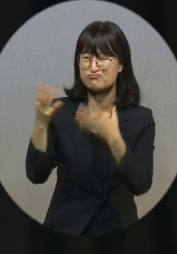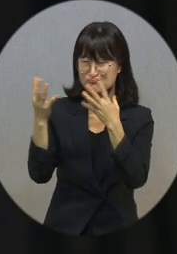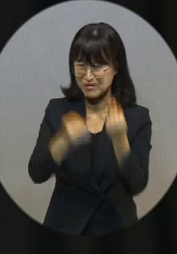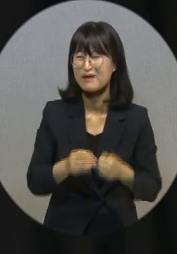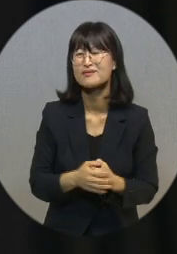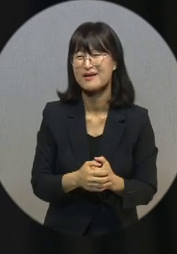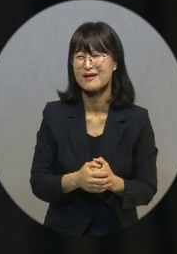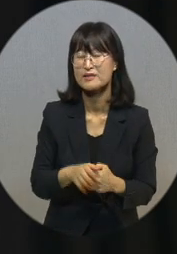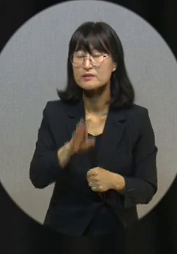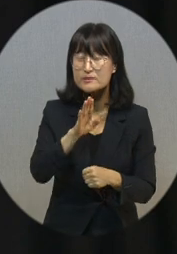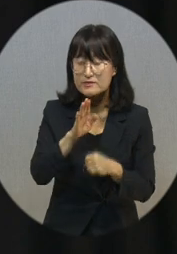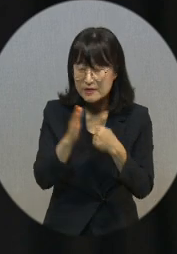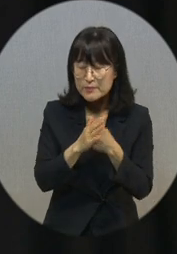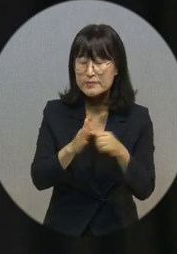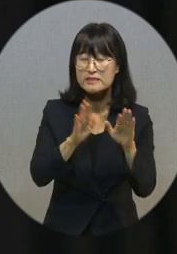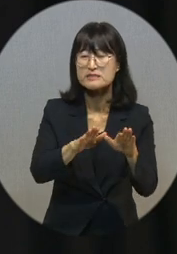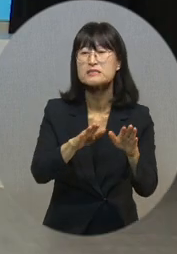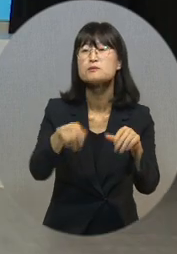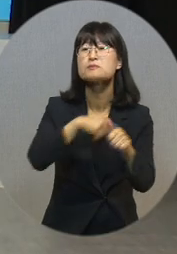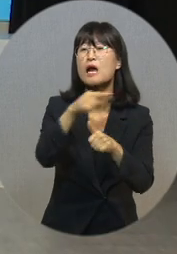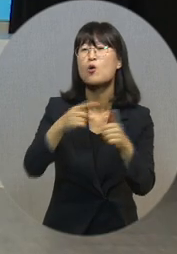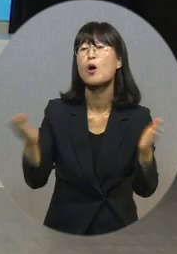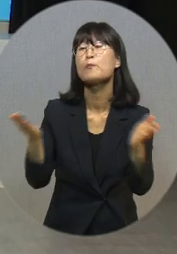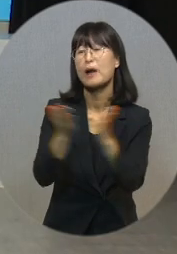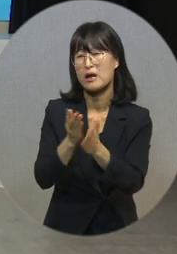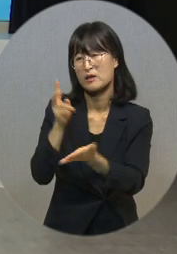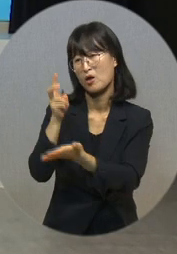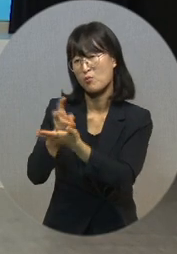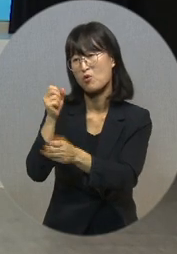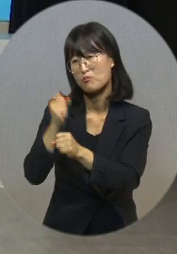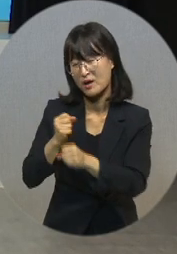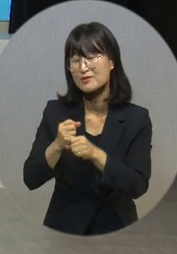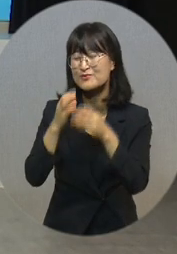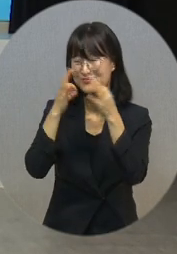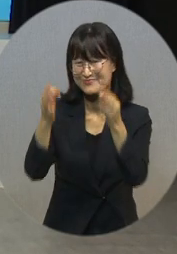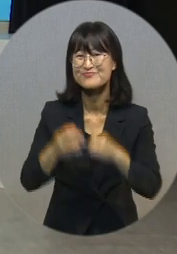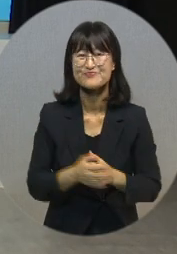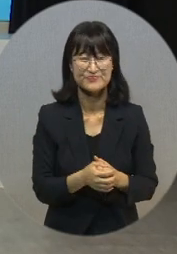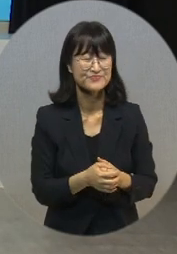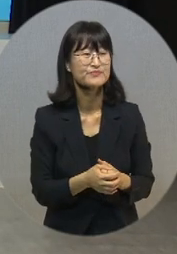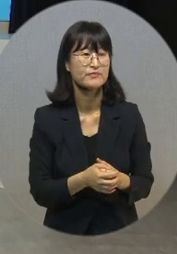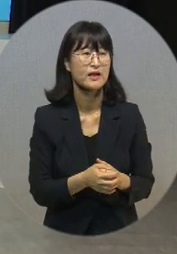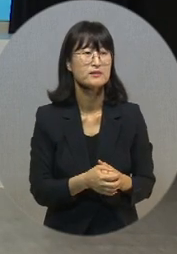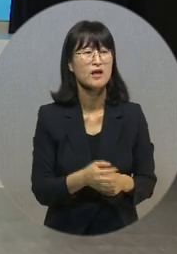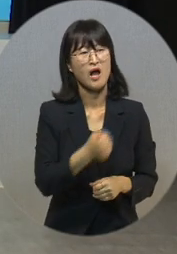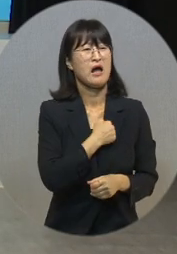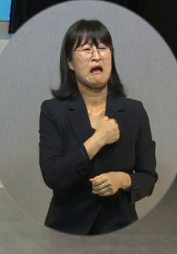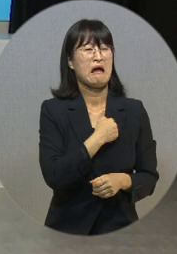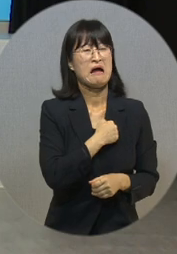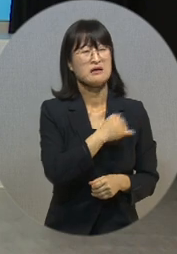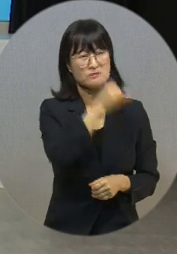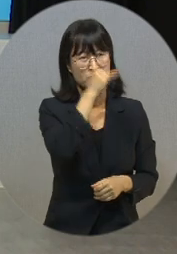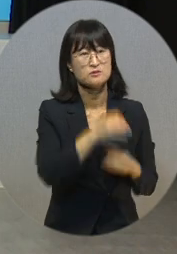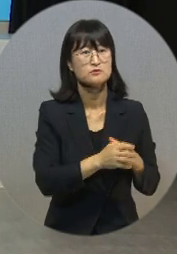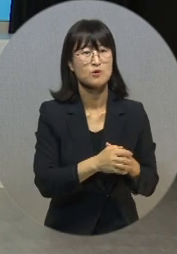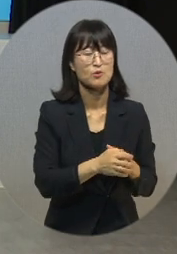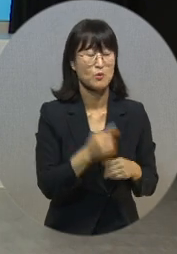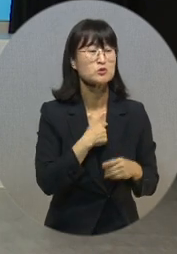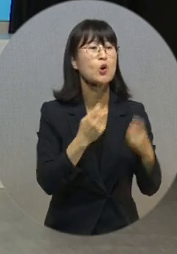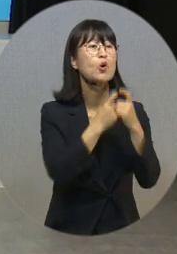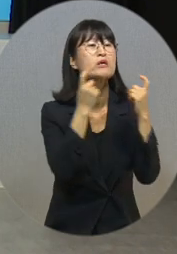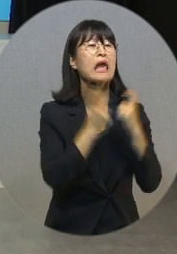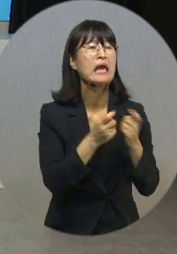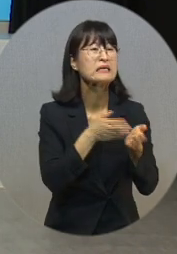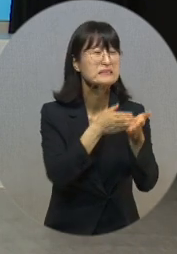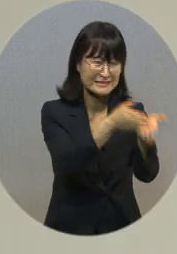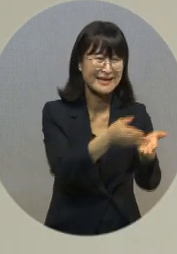해보려고 하니까요. 네, 많이 네. 응원해 주십시오. 네. 그 의원님이 그 얘기하시니까 제가 진짜 답답한 거 하나 있습니다. 아, 네. 저의 민원이라고 생각하시고요. 한번